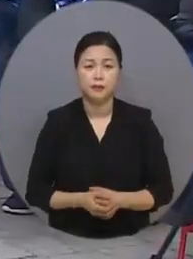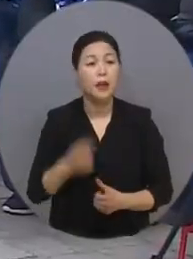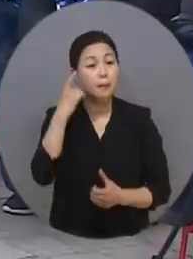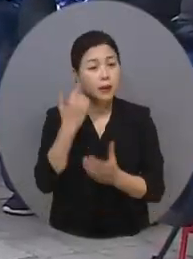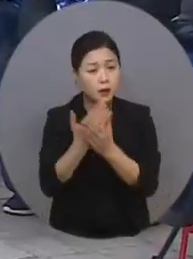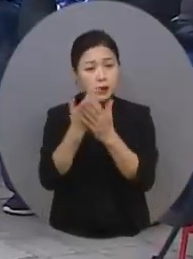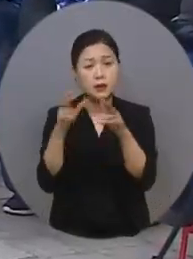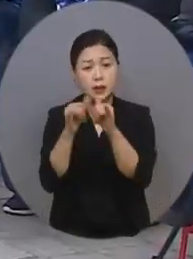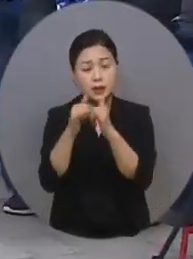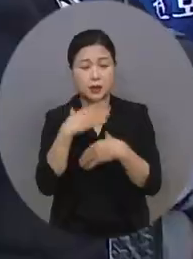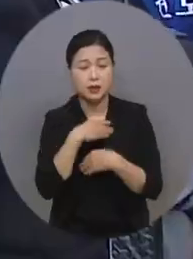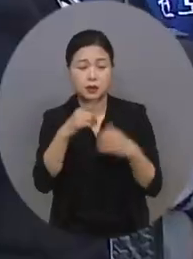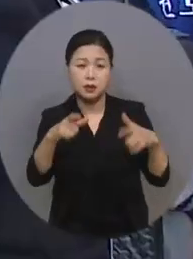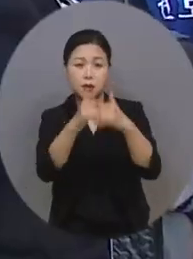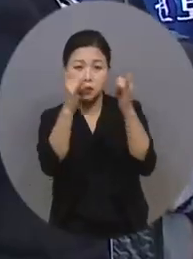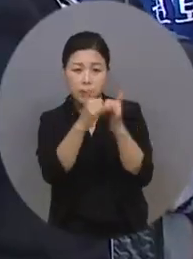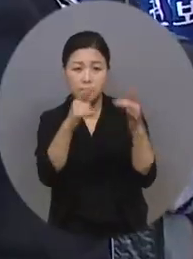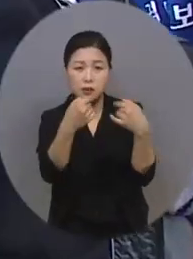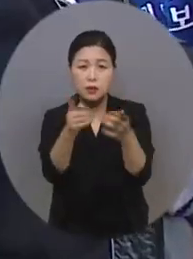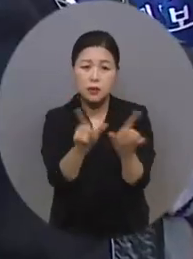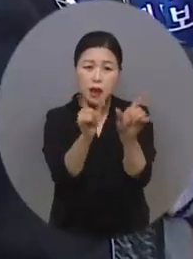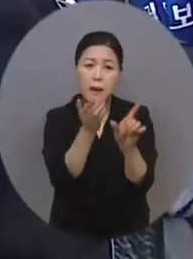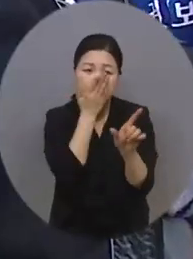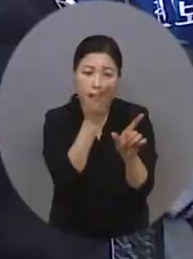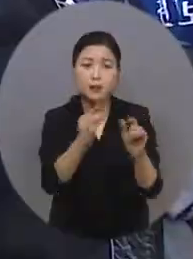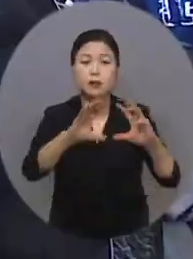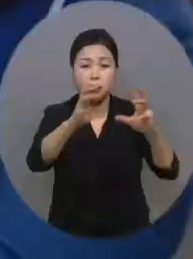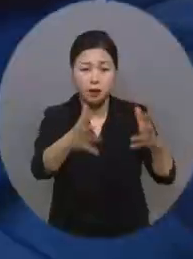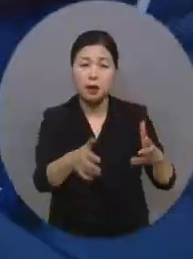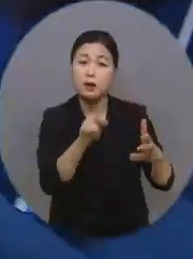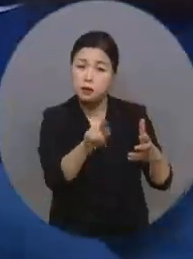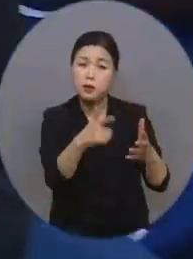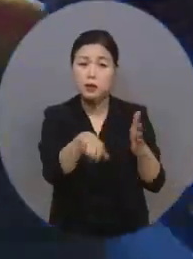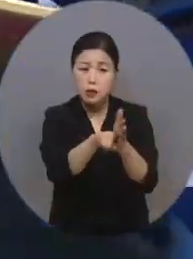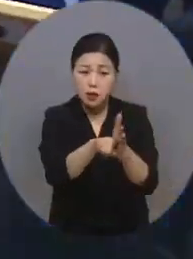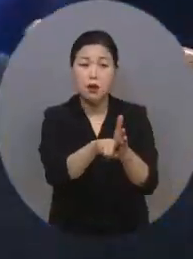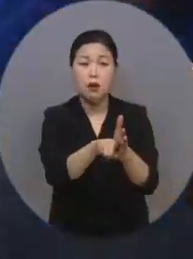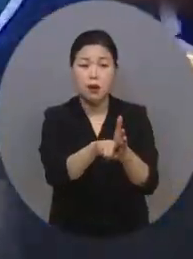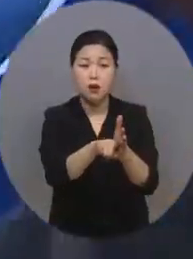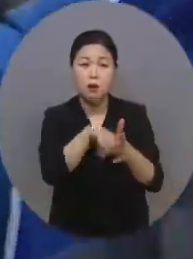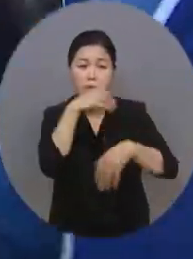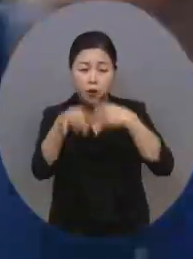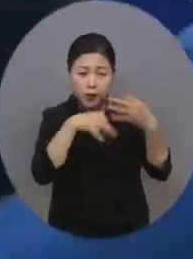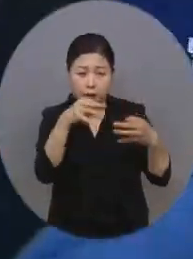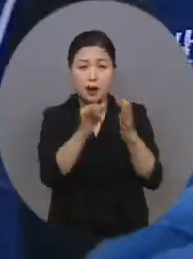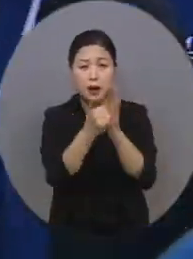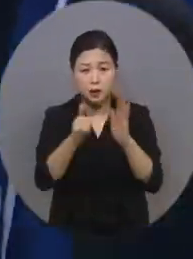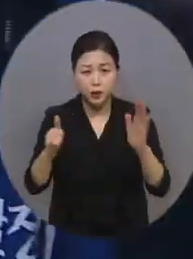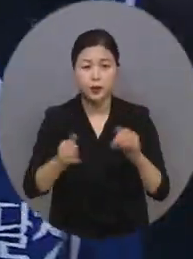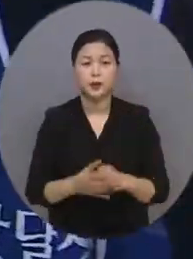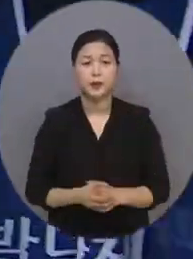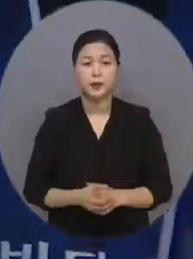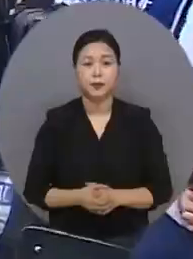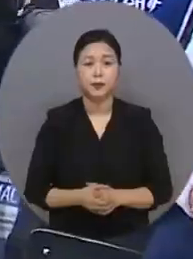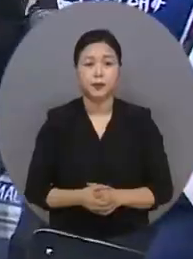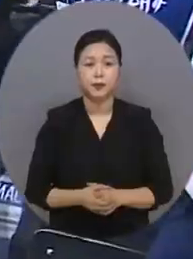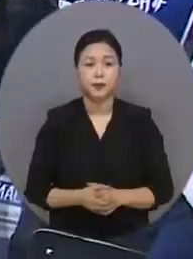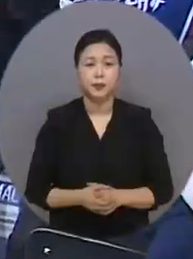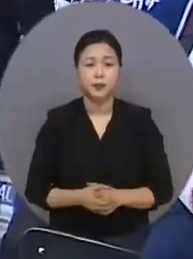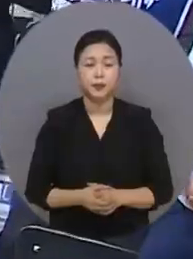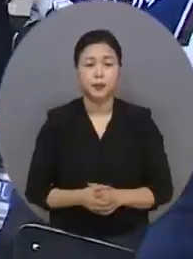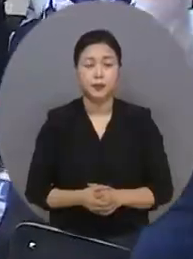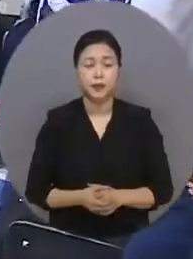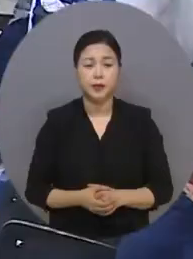발달장애인이 안전하게 지역사회를 살아갈 수 있는 세상, 그리고 이를 위해 목소리를 높이는 가족들.